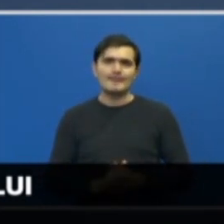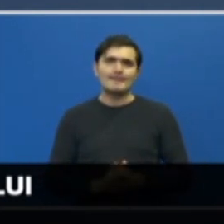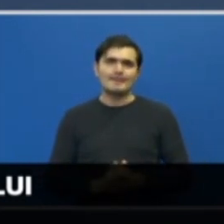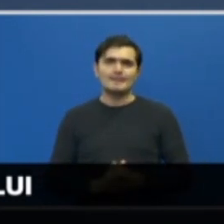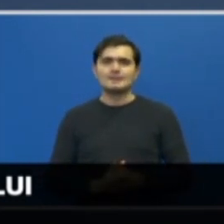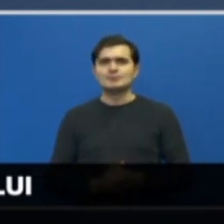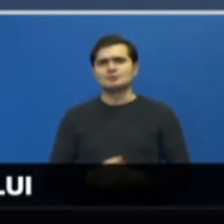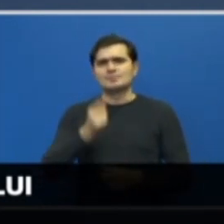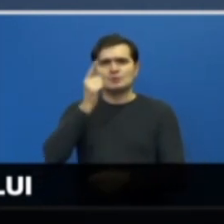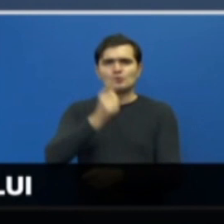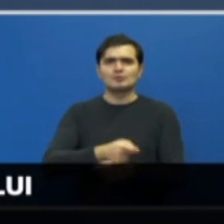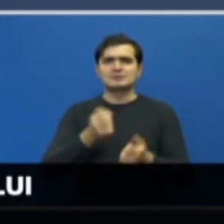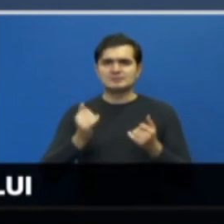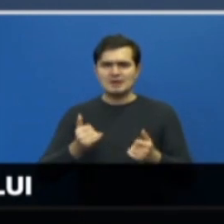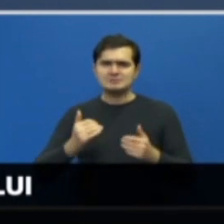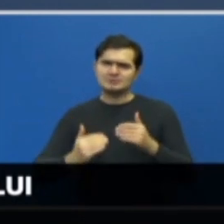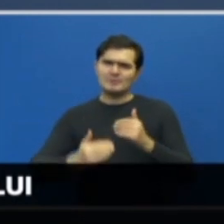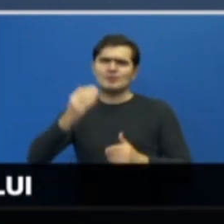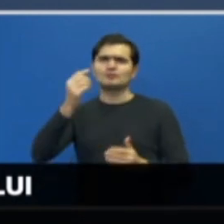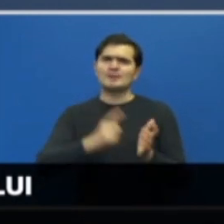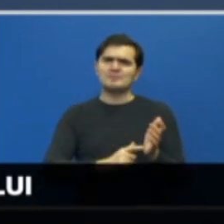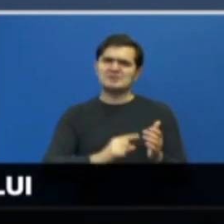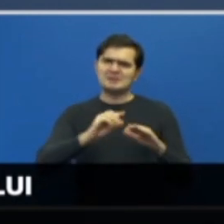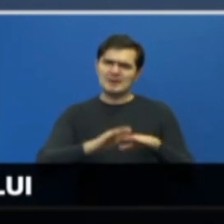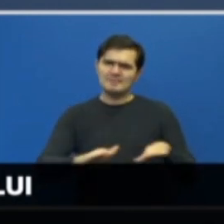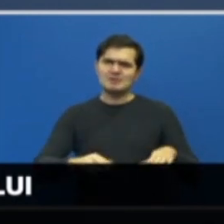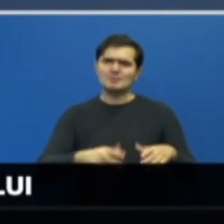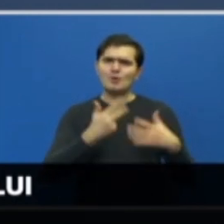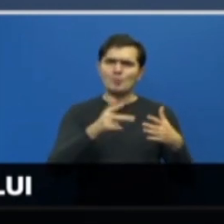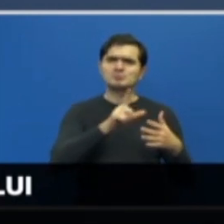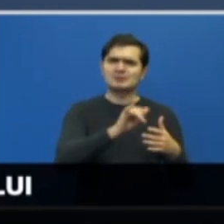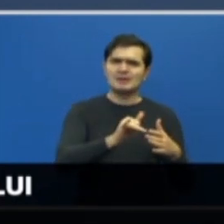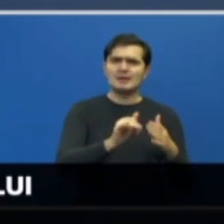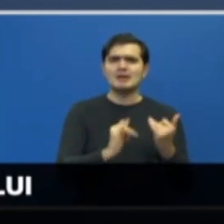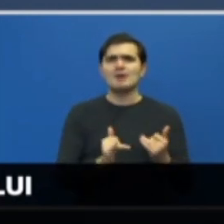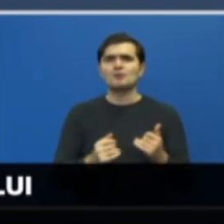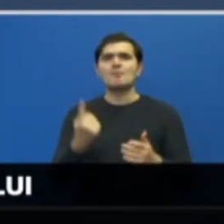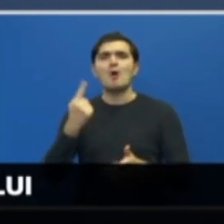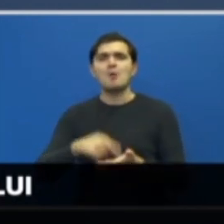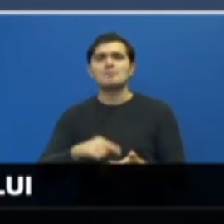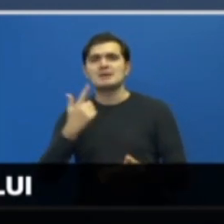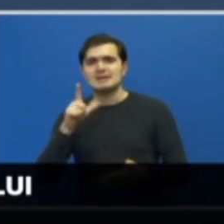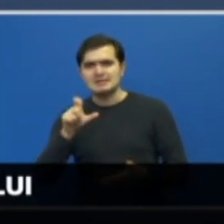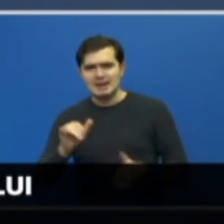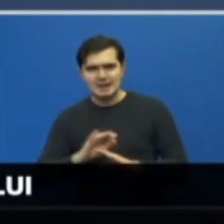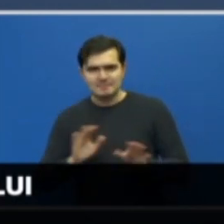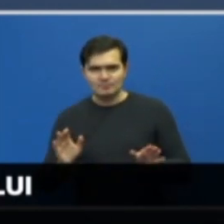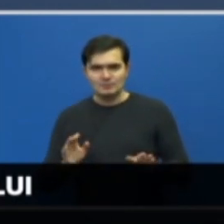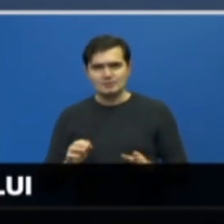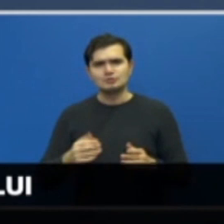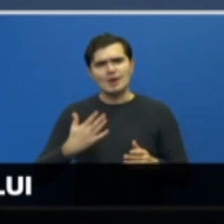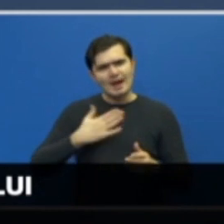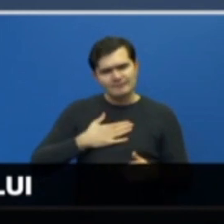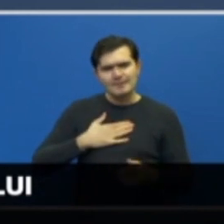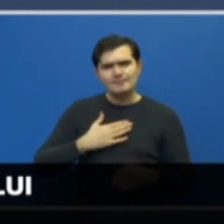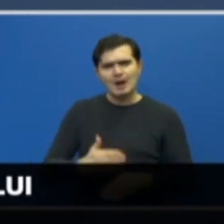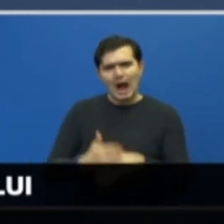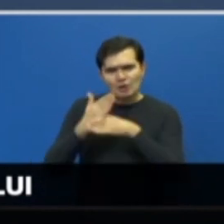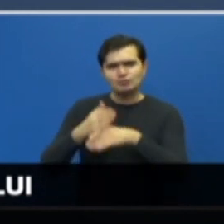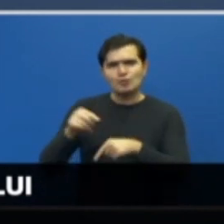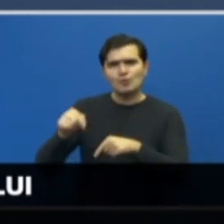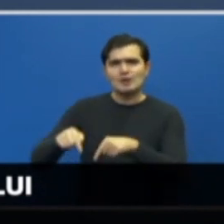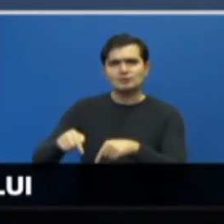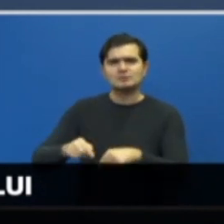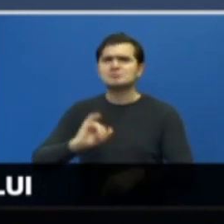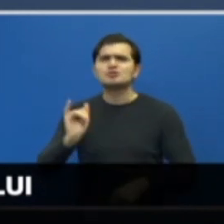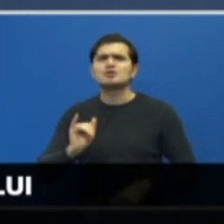prin ordonanța de astăzi pensia minimă de la 800 de lei la 1000 de lei și avem acest ajutor. Persoanele care au,